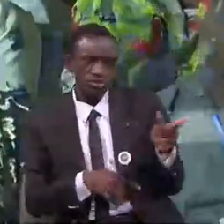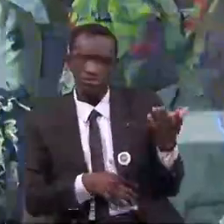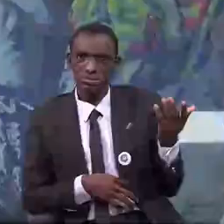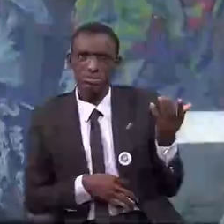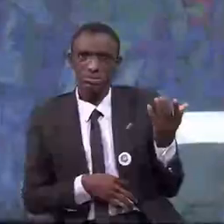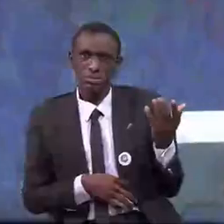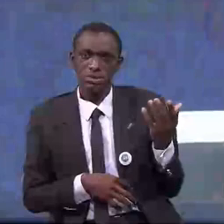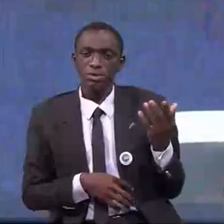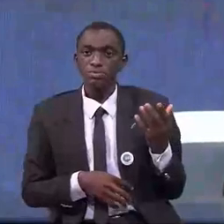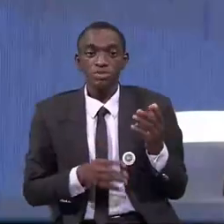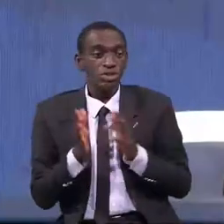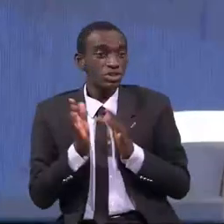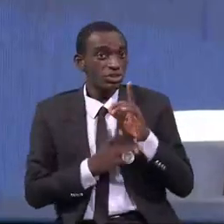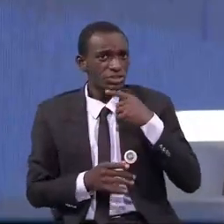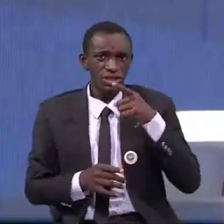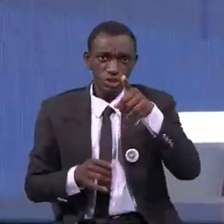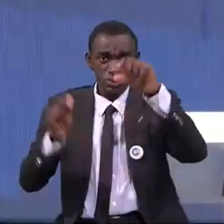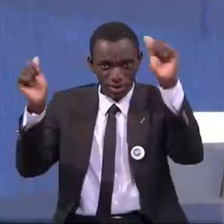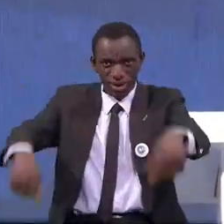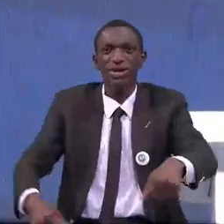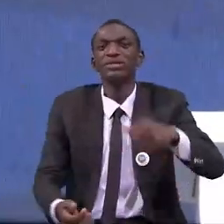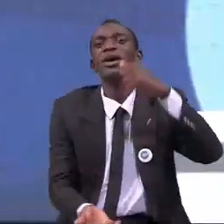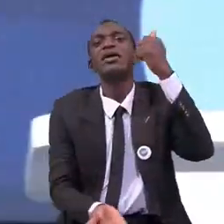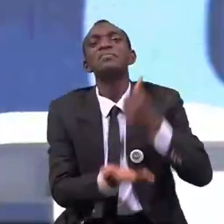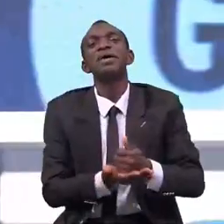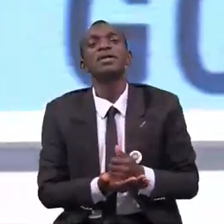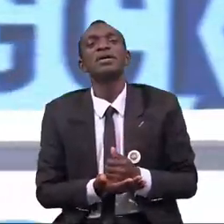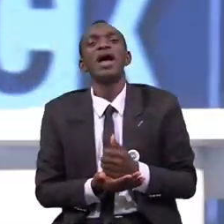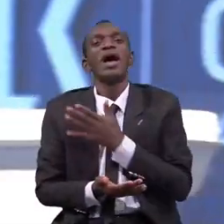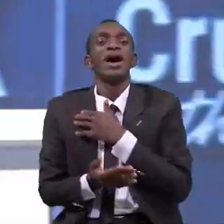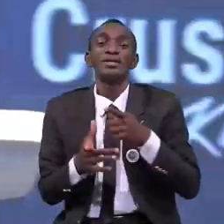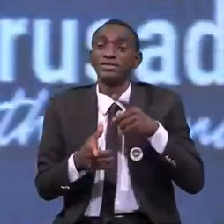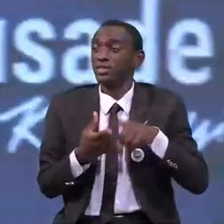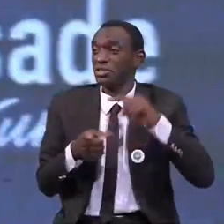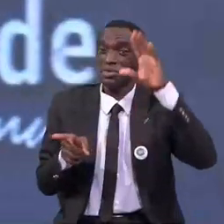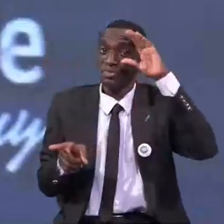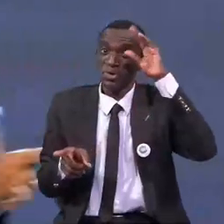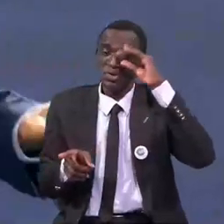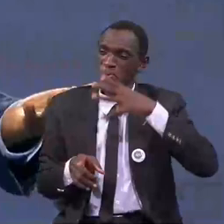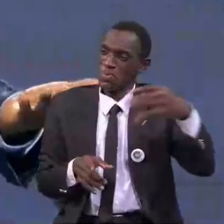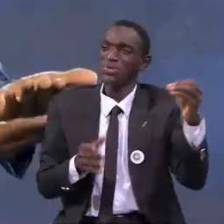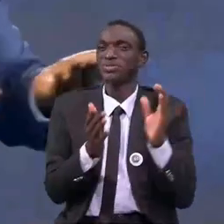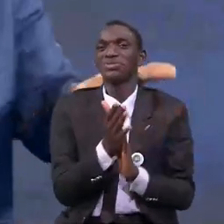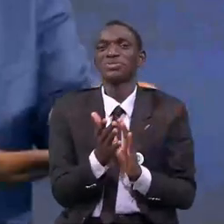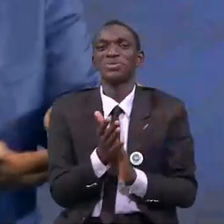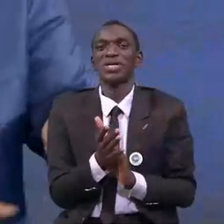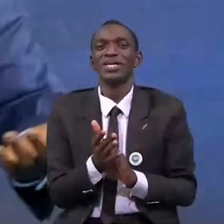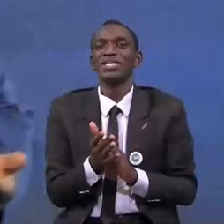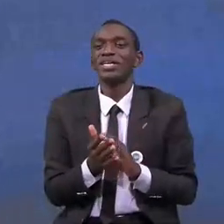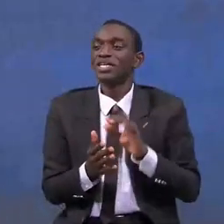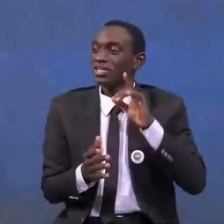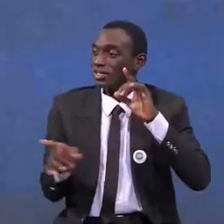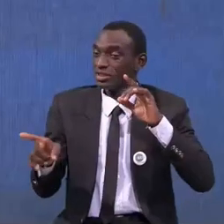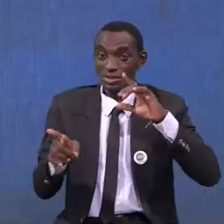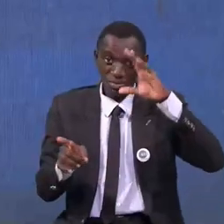pas Jésus a dit tu peux et puis il est allé à l'école